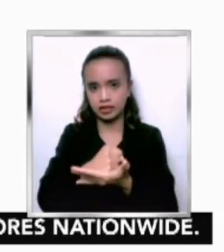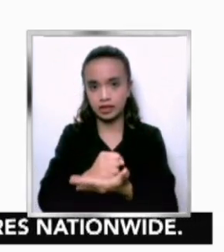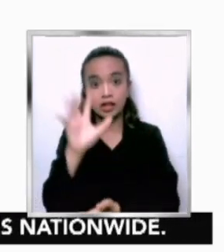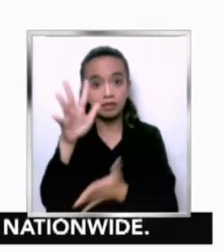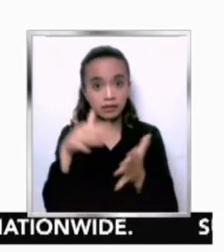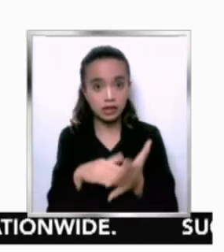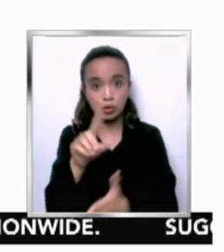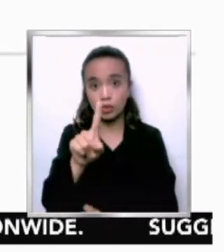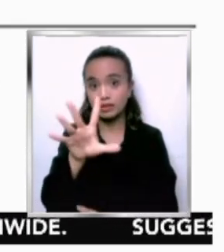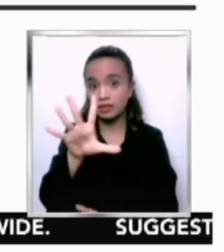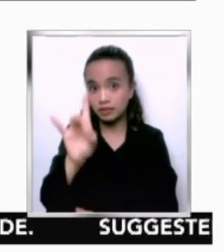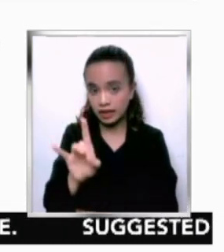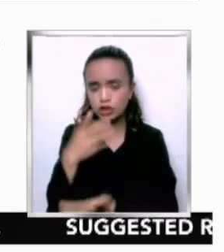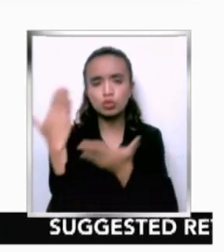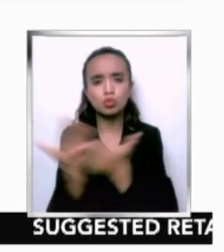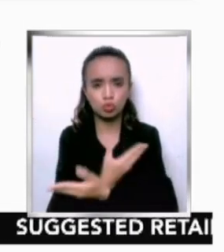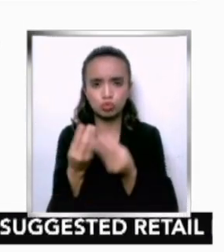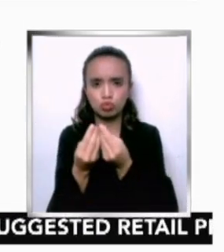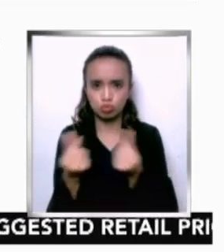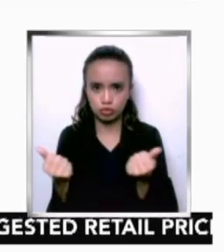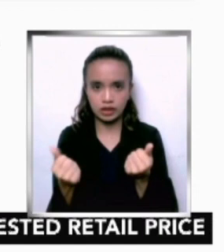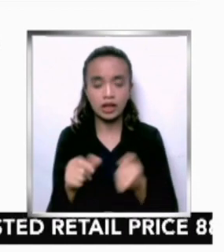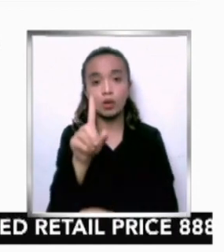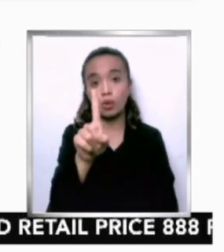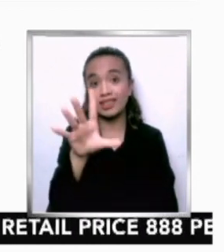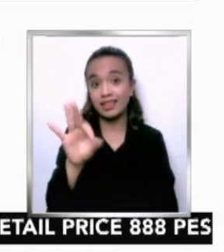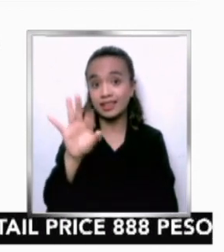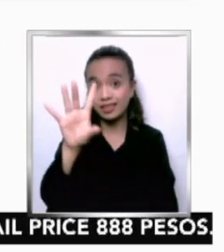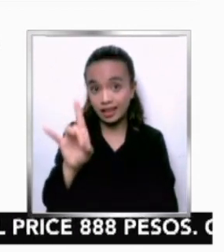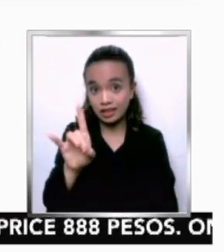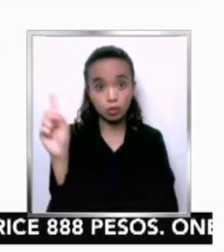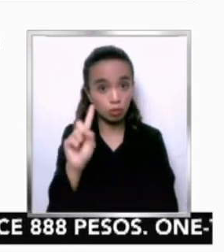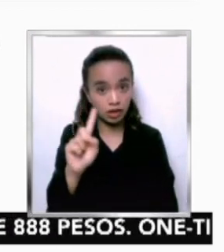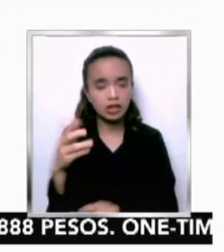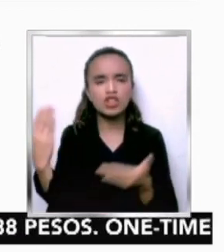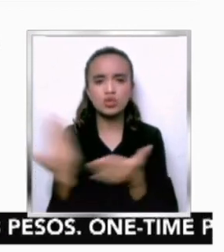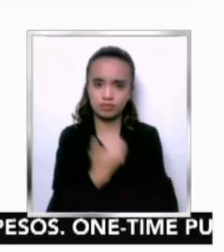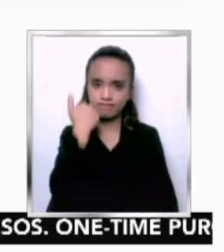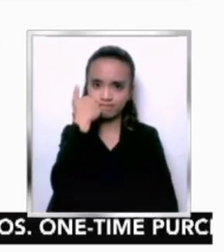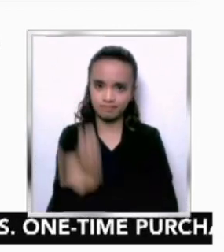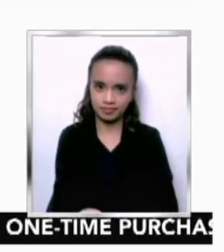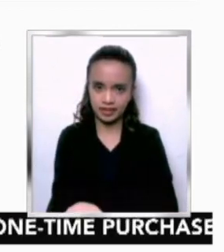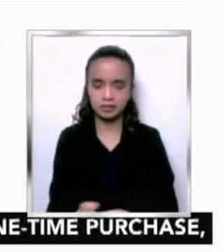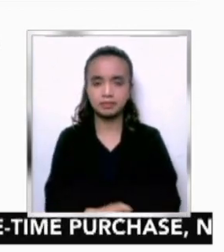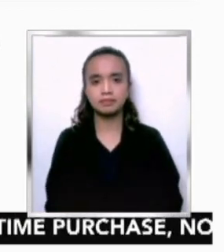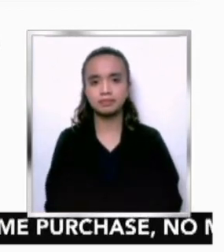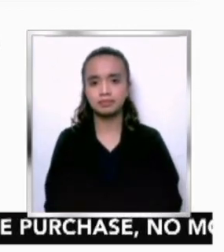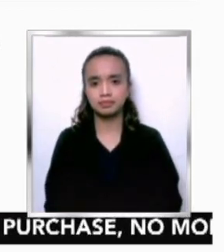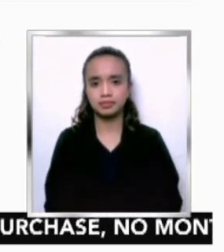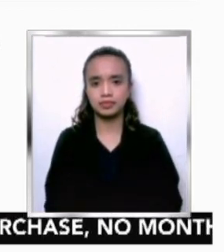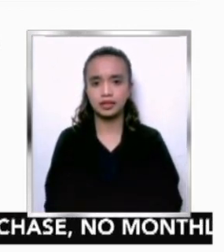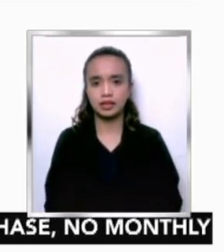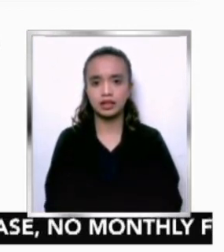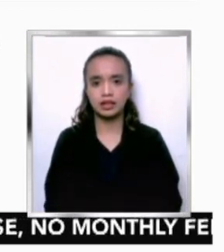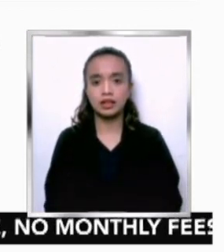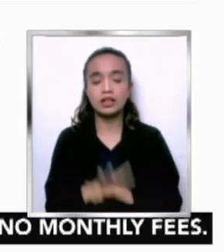5,158 naman ang new recoveries habang 198 ang naitalang bago namatay sa COVID ngayong araw. Bumaba naman sa